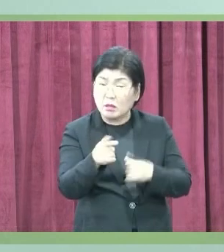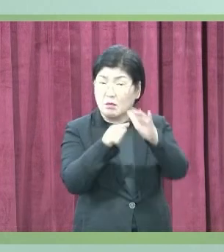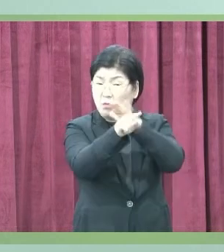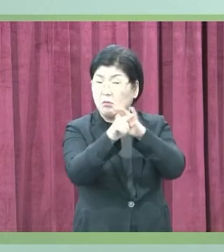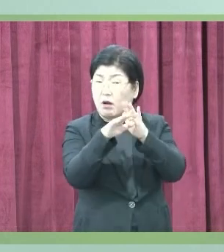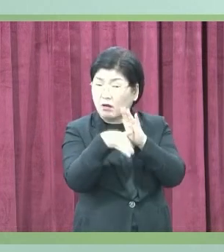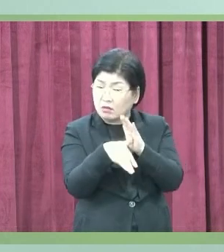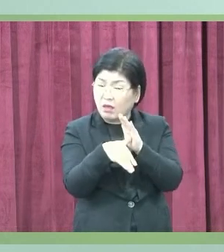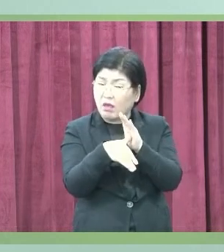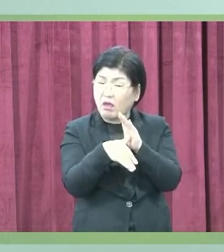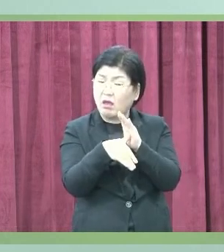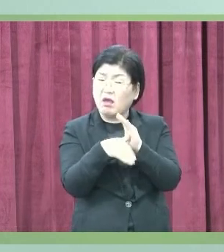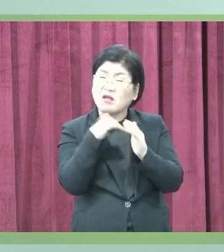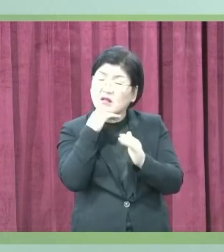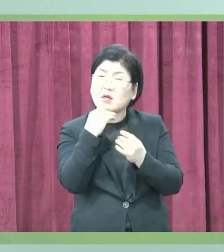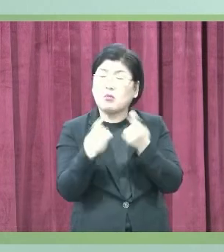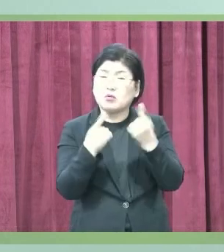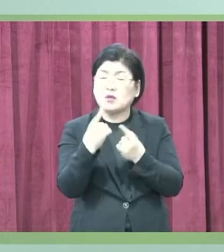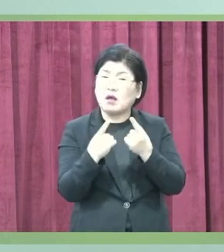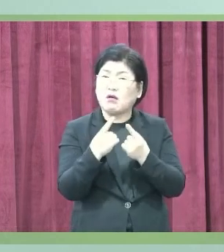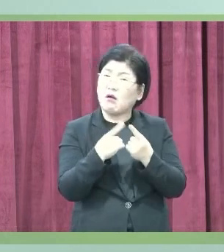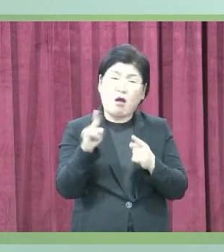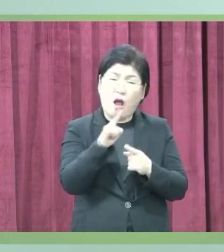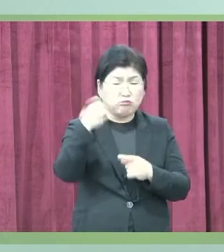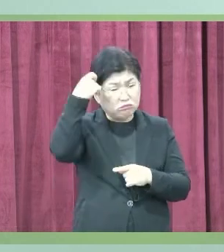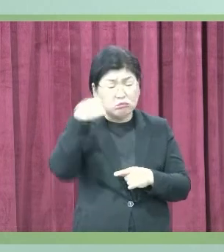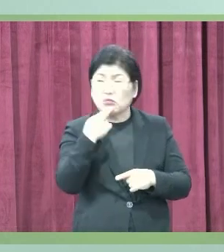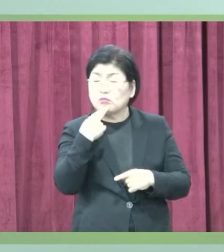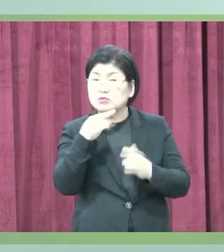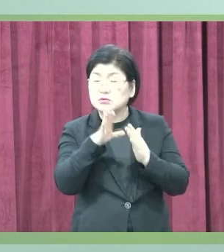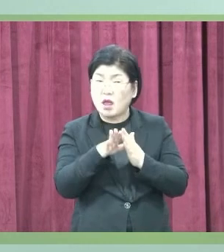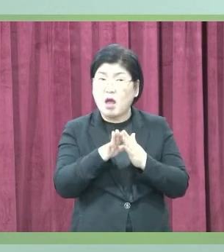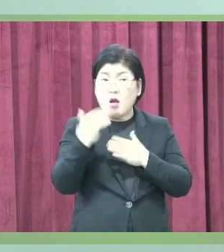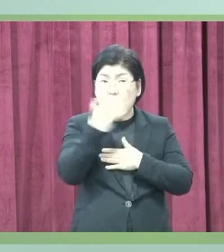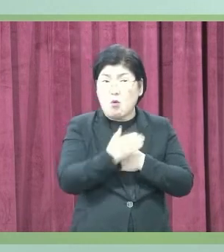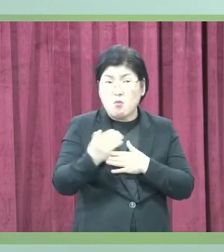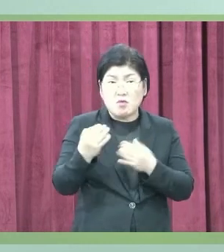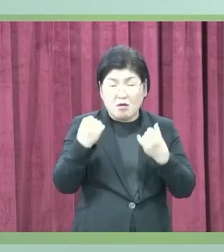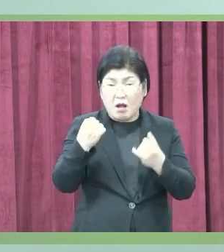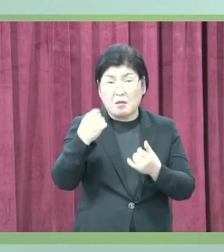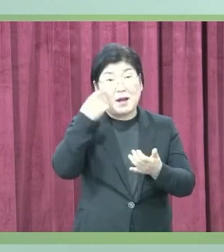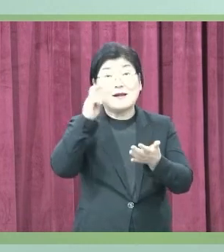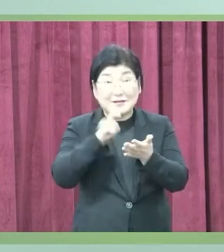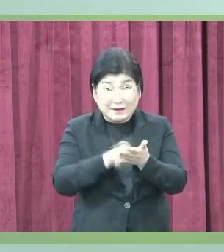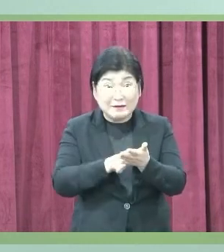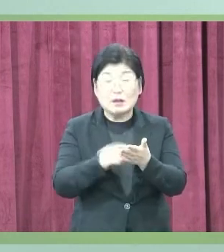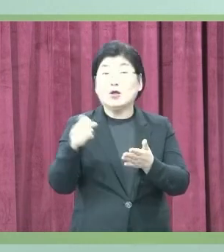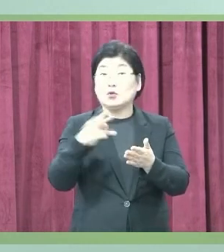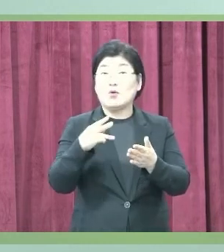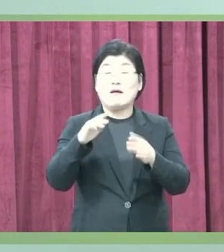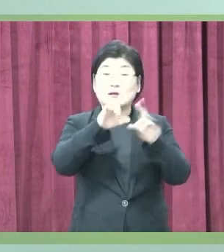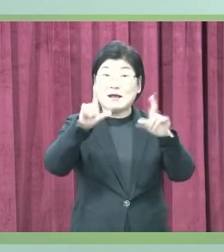때까지 기다리기보다는 무증상일 상태에서 검진을 통해서 질병을 발견하고 또 동시에 생활